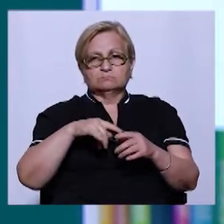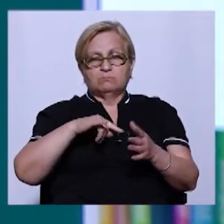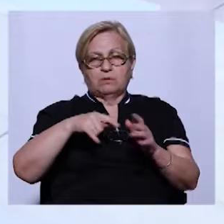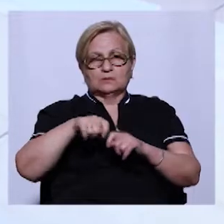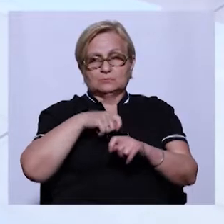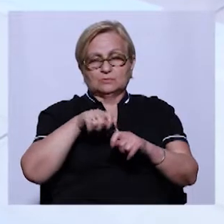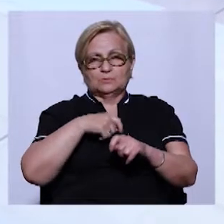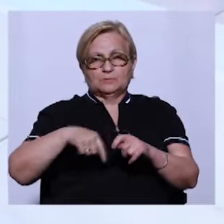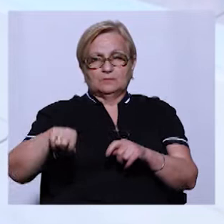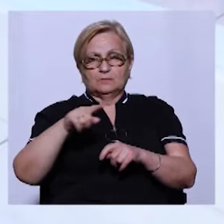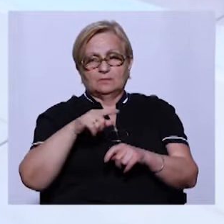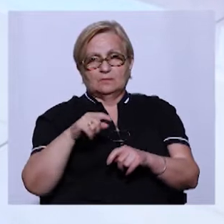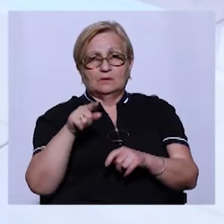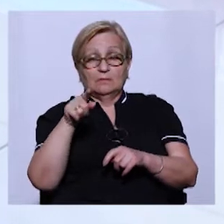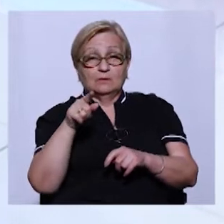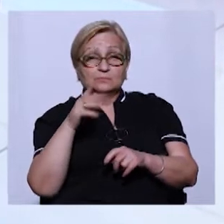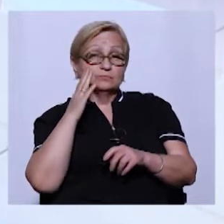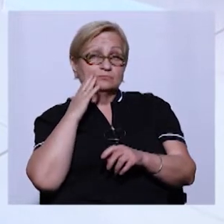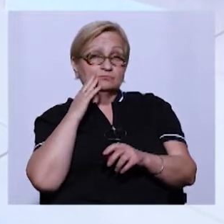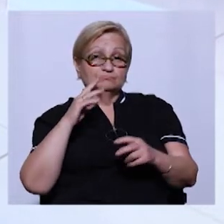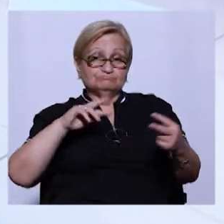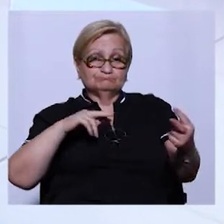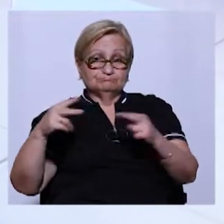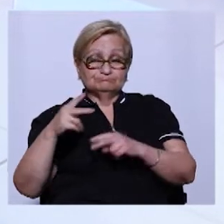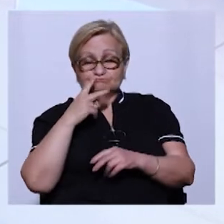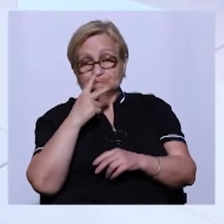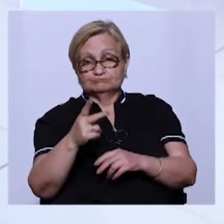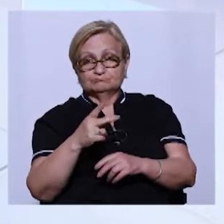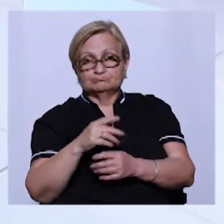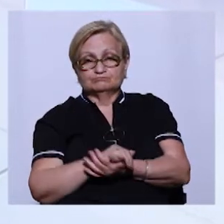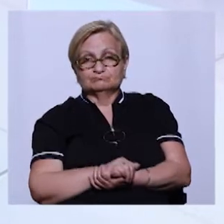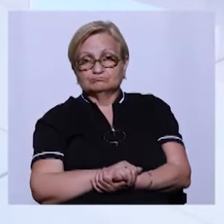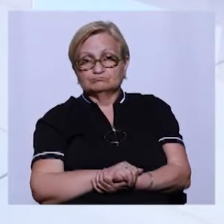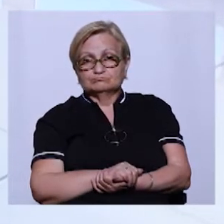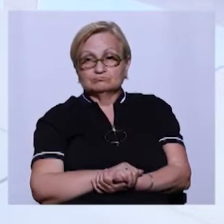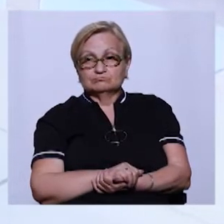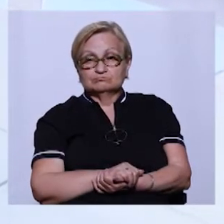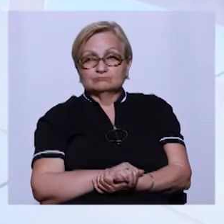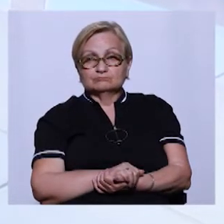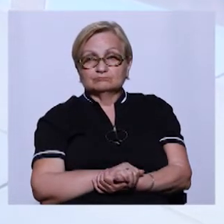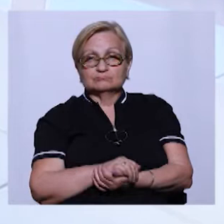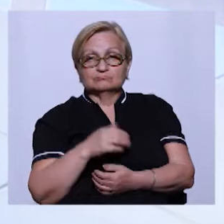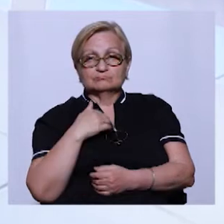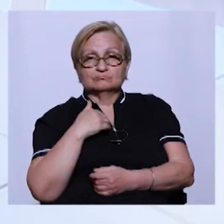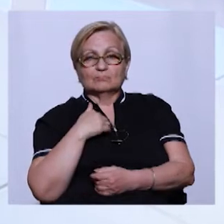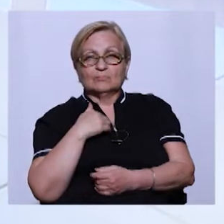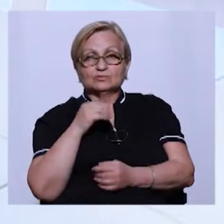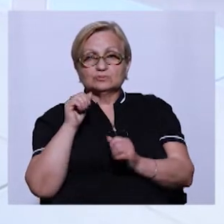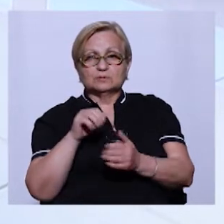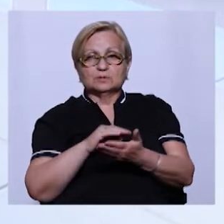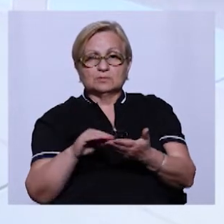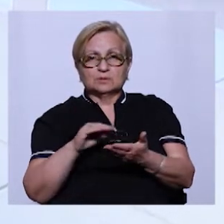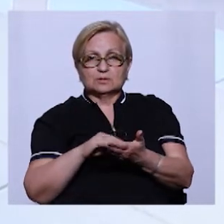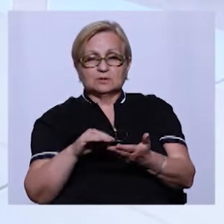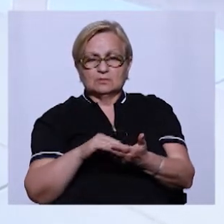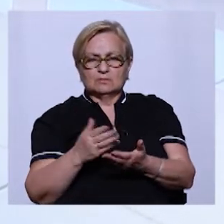რო წეშმარიტად სამართლიანია კანონი თქვი, მაგრამ შეიძლება რაღაცა დავწერო და თქვა კანონია მეთქი, მაგრამ მე